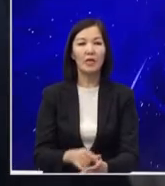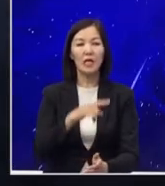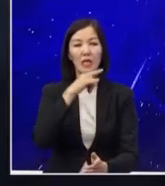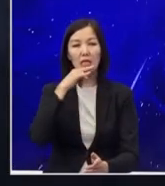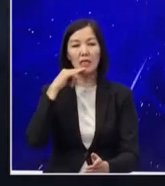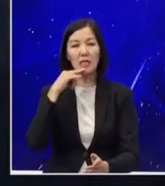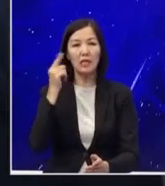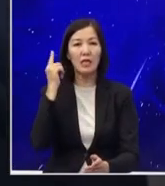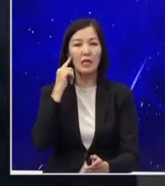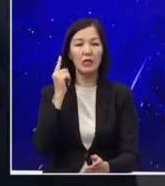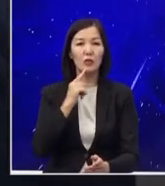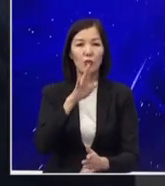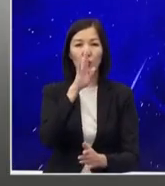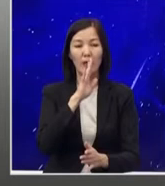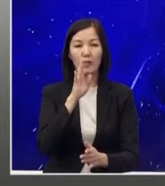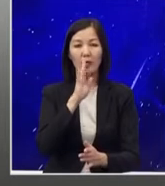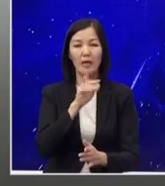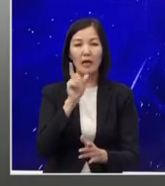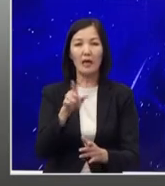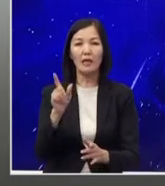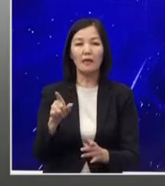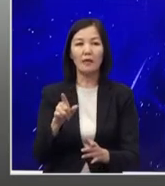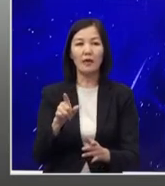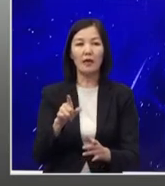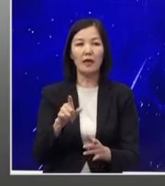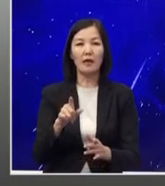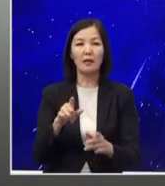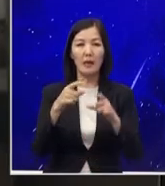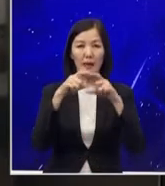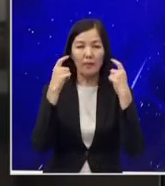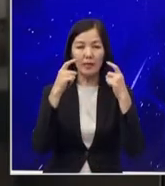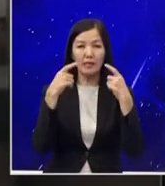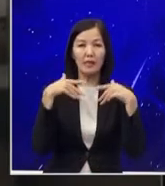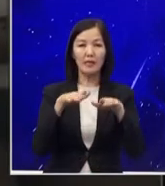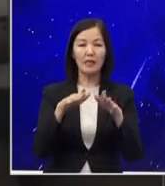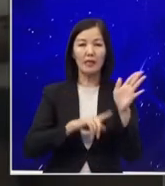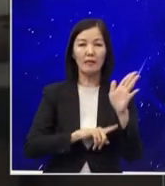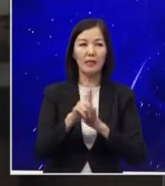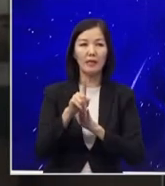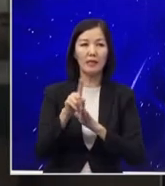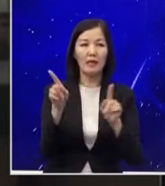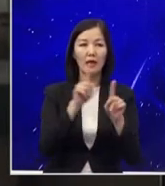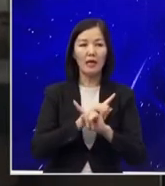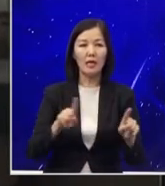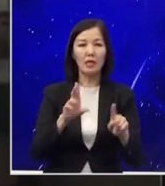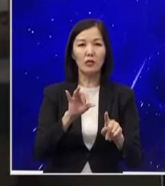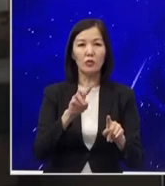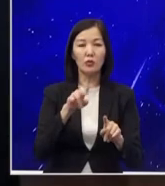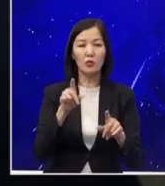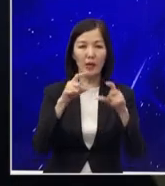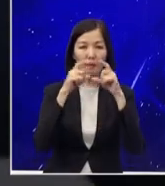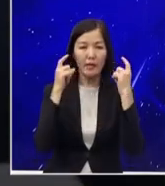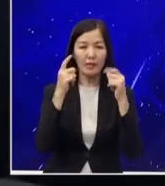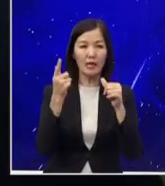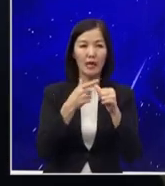Ресейде есту қабілеті нашар адамдарға арналған маскалар тігіле бастады. Жоба авторы ерекше масканы сурды маска деп атапты. Сурды